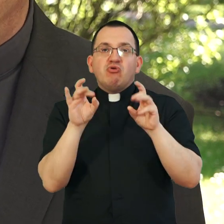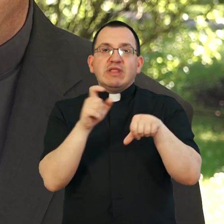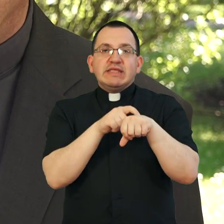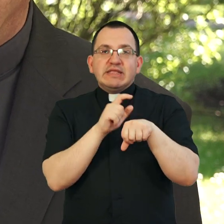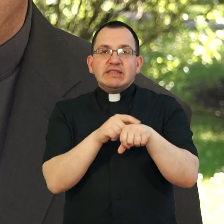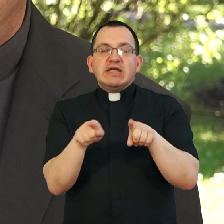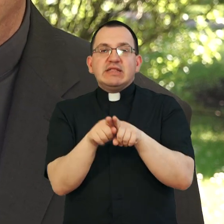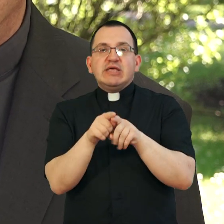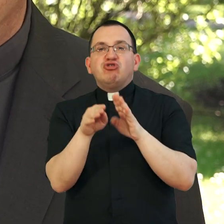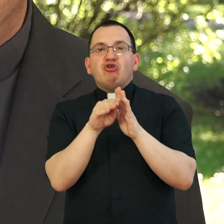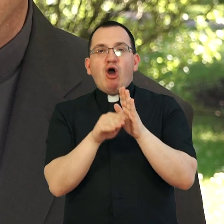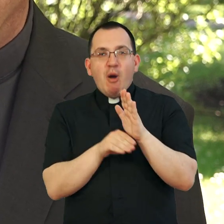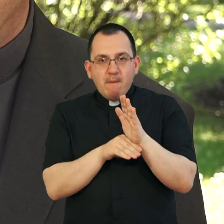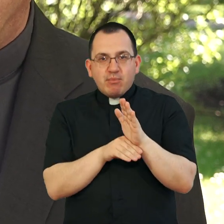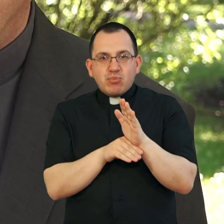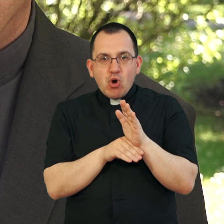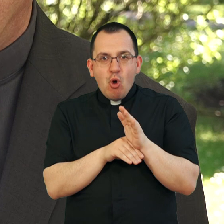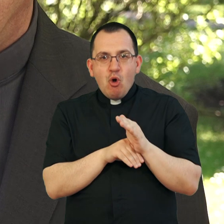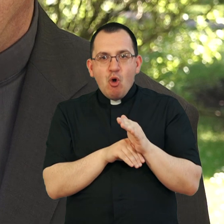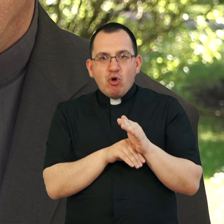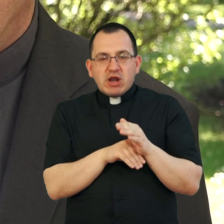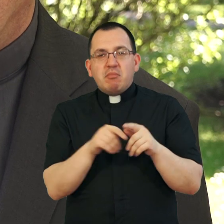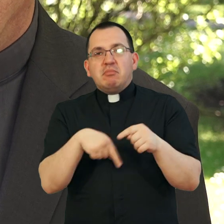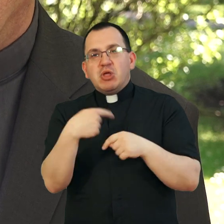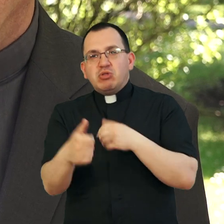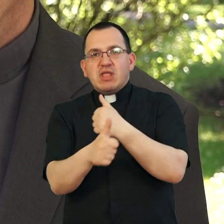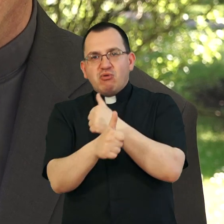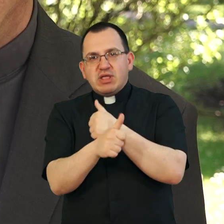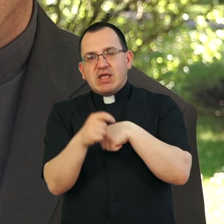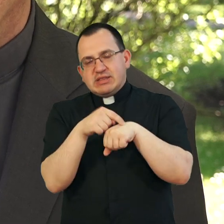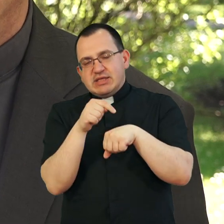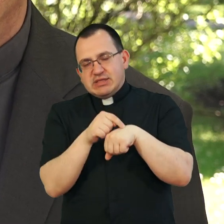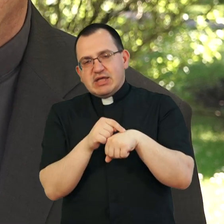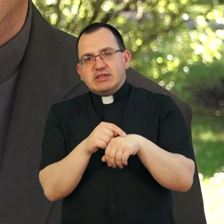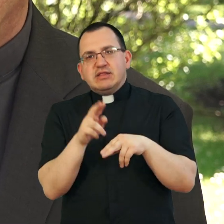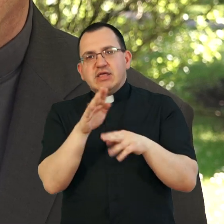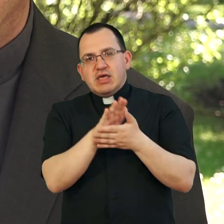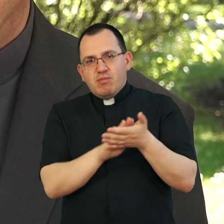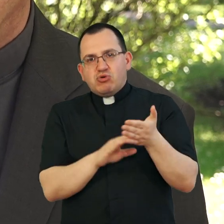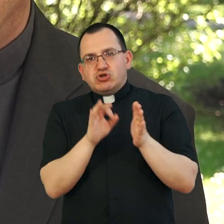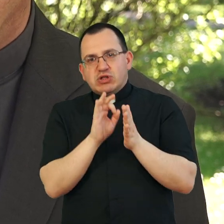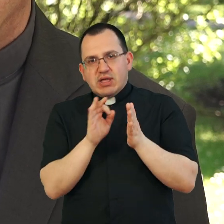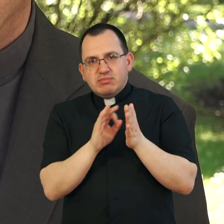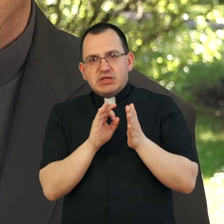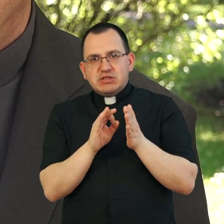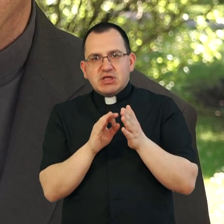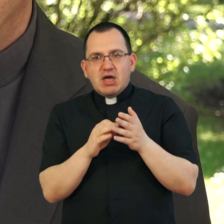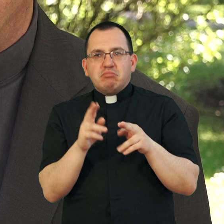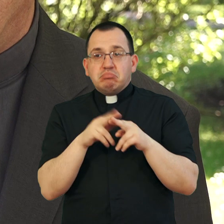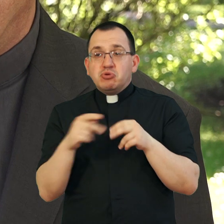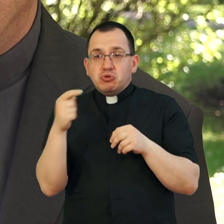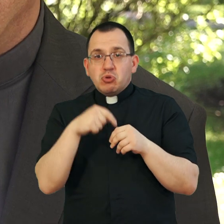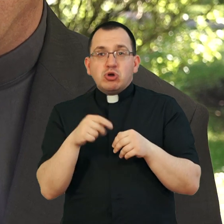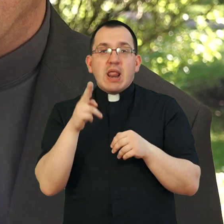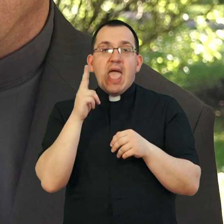glazbeno-meditativni, pred dakle, svetu misu koja će biti u 11 sati, na kojoj će evo, sudjelovati većina naših hrvatskih